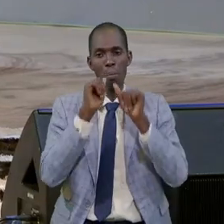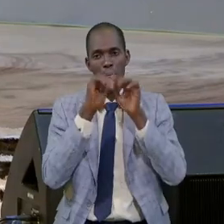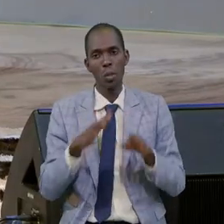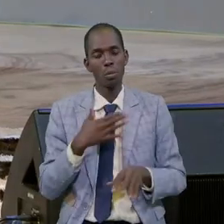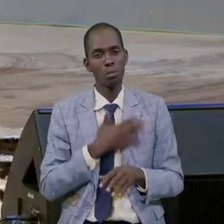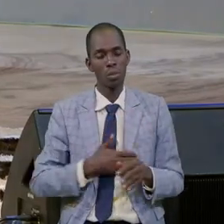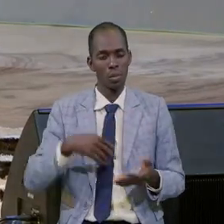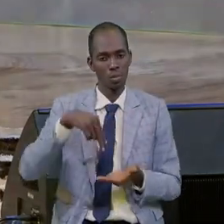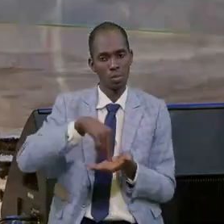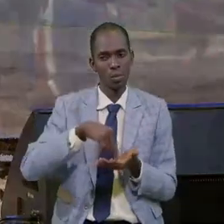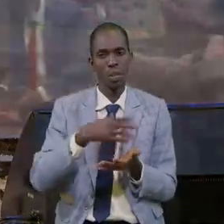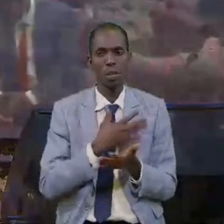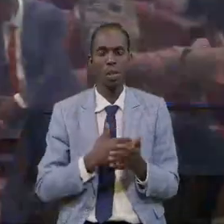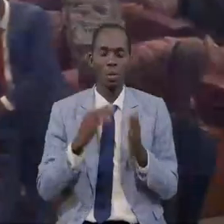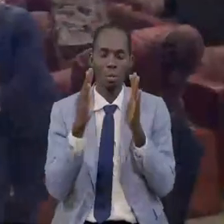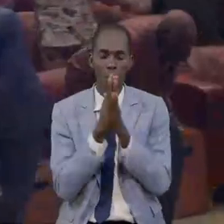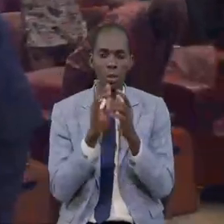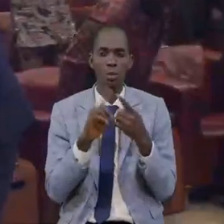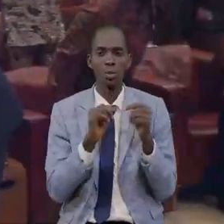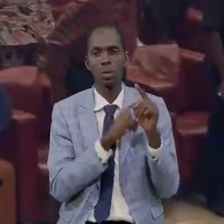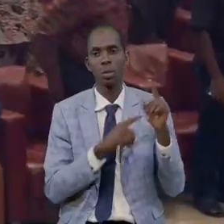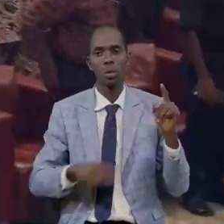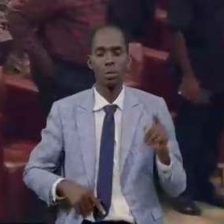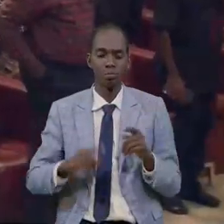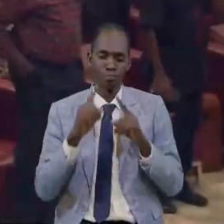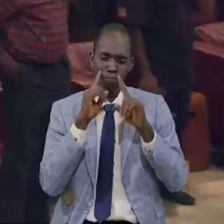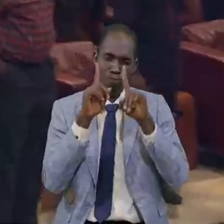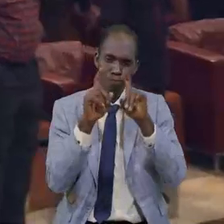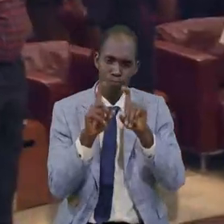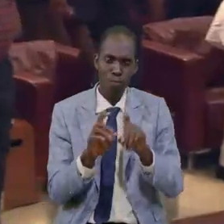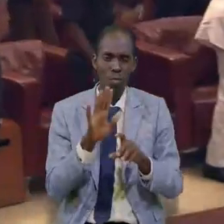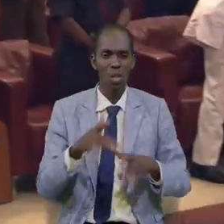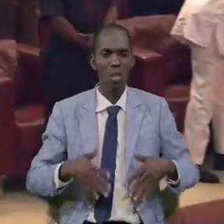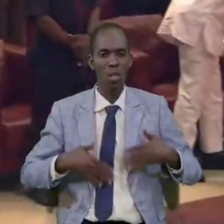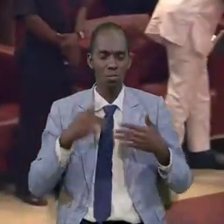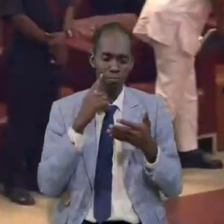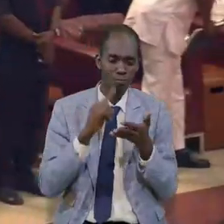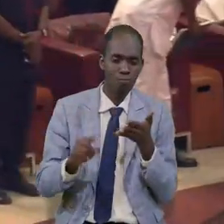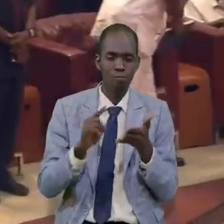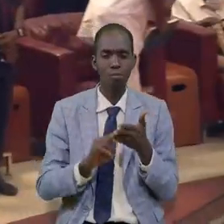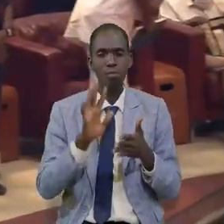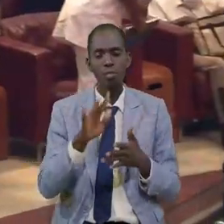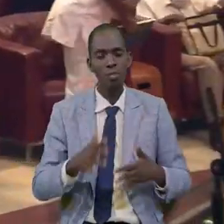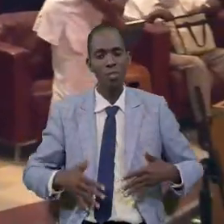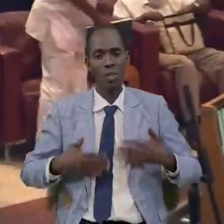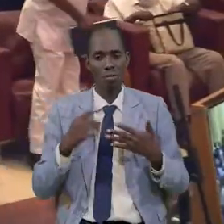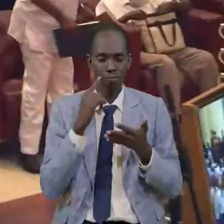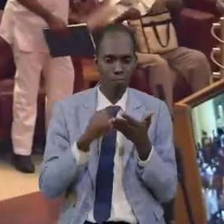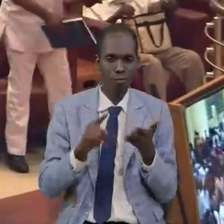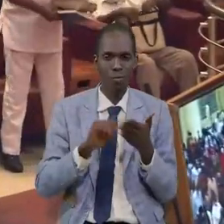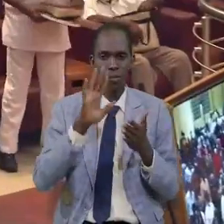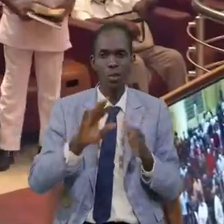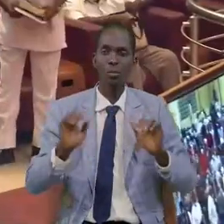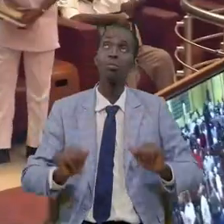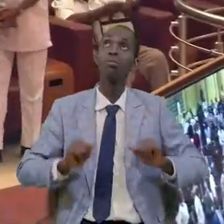Dieu vous bénisse. Tenez-vous debout maintenant et parlez au Seigneur. Examinez votre vie, examinez